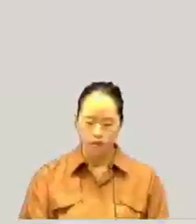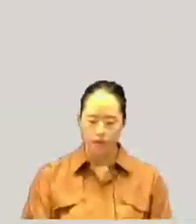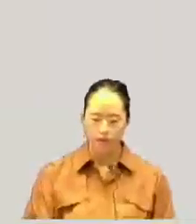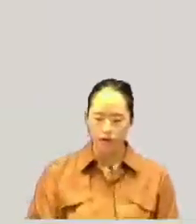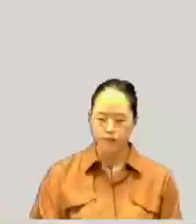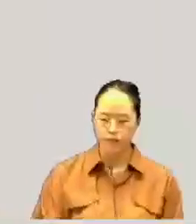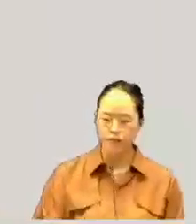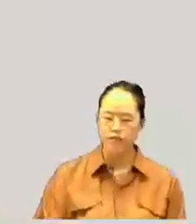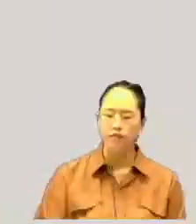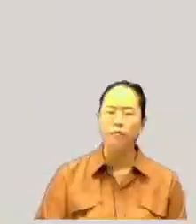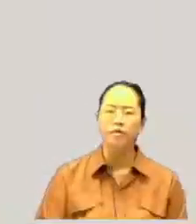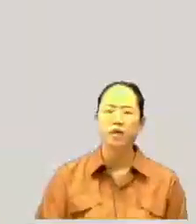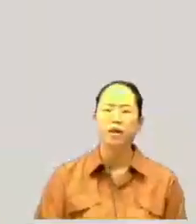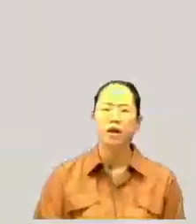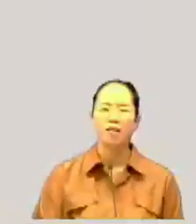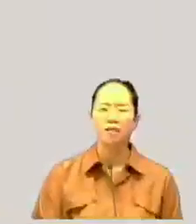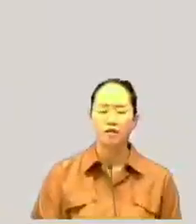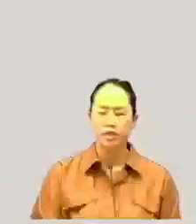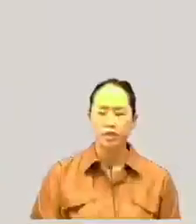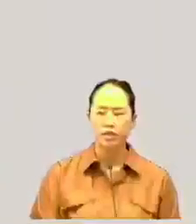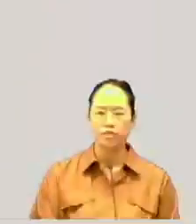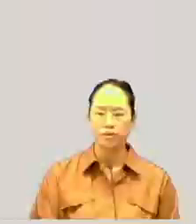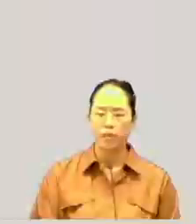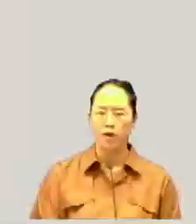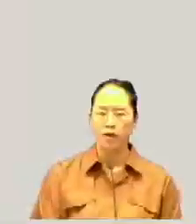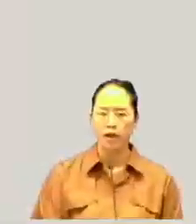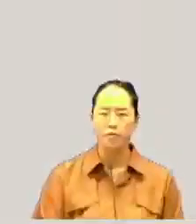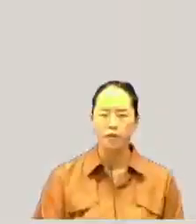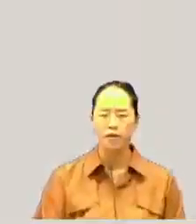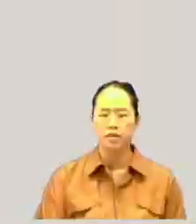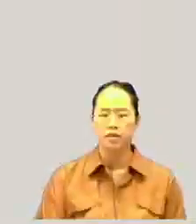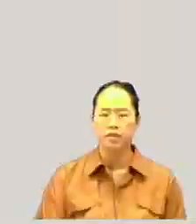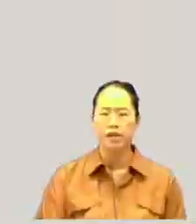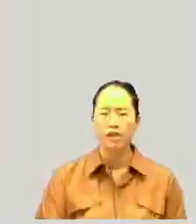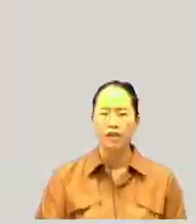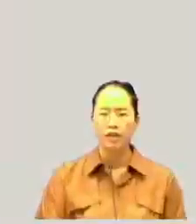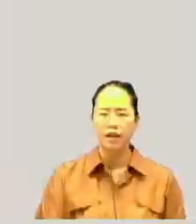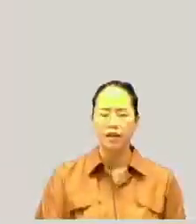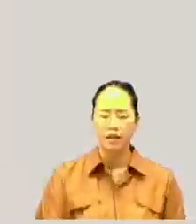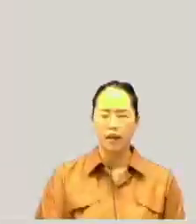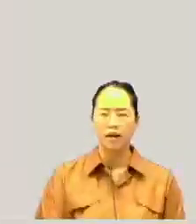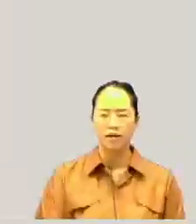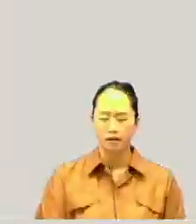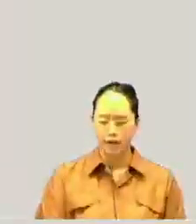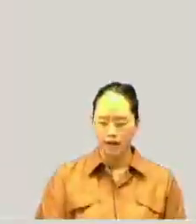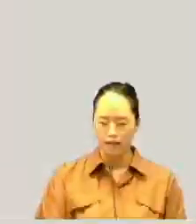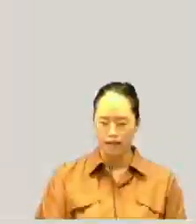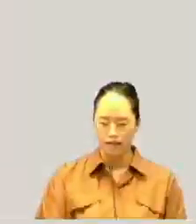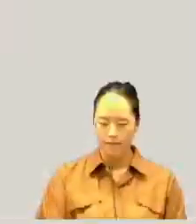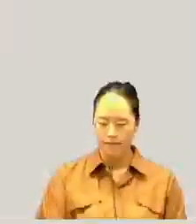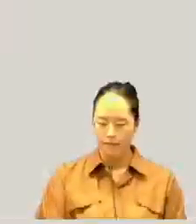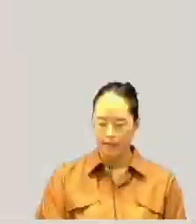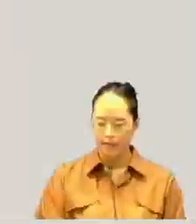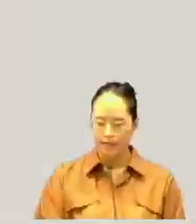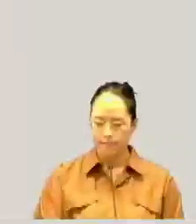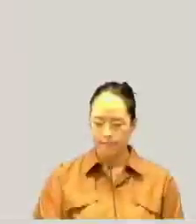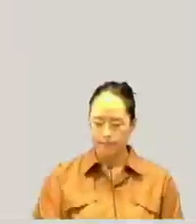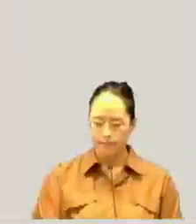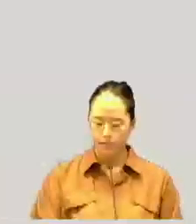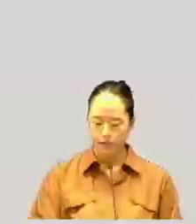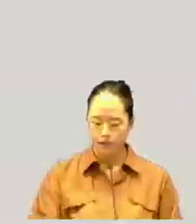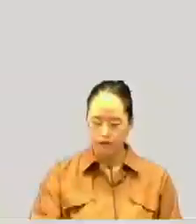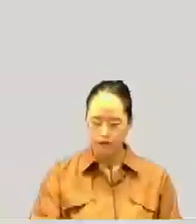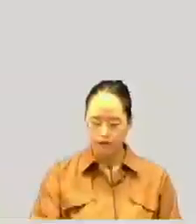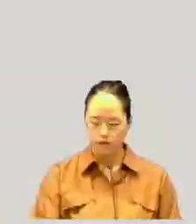同样呢也没有任何的这个基督徒得救重生的基督徒没有过好信仰生活的时候呢也同样没有